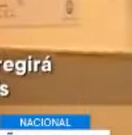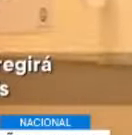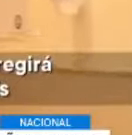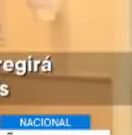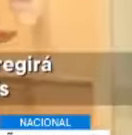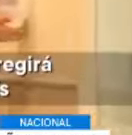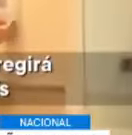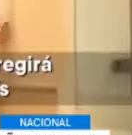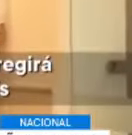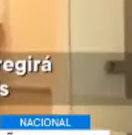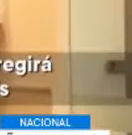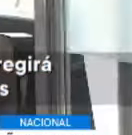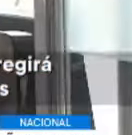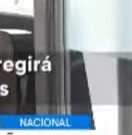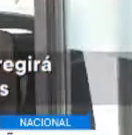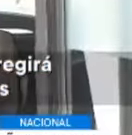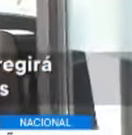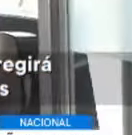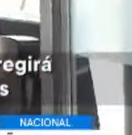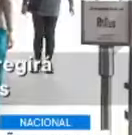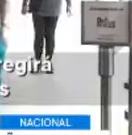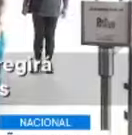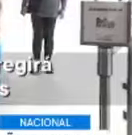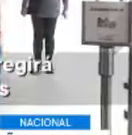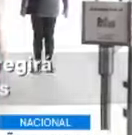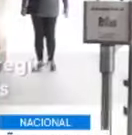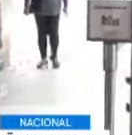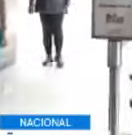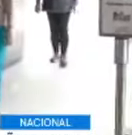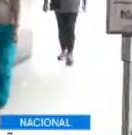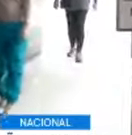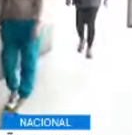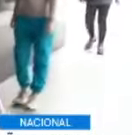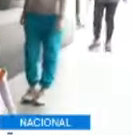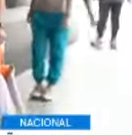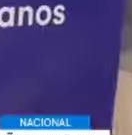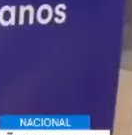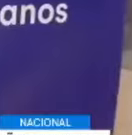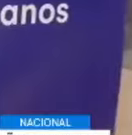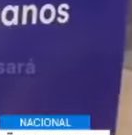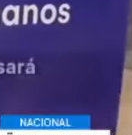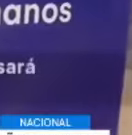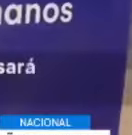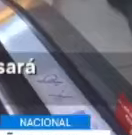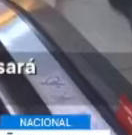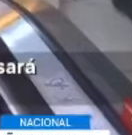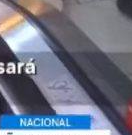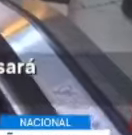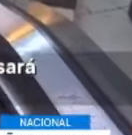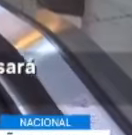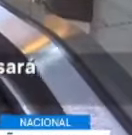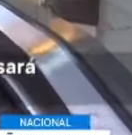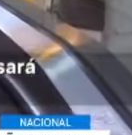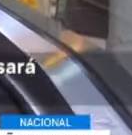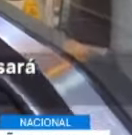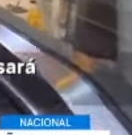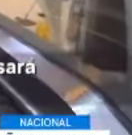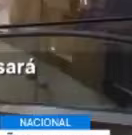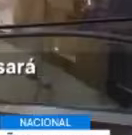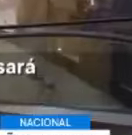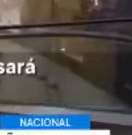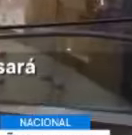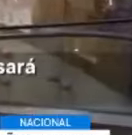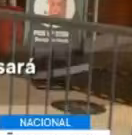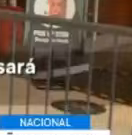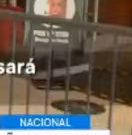jinaja zapa ayllukunamantam chullaya runa lluksinan chaynapi imakunatapas rantipakunankupaja.